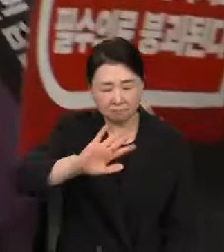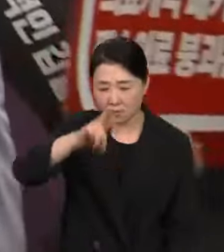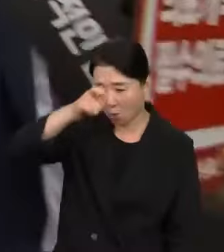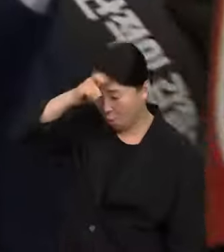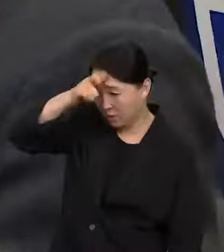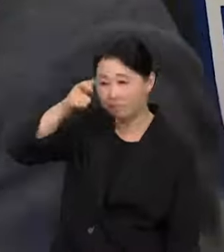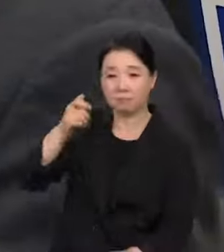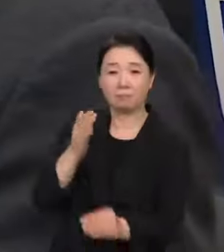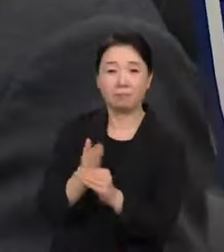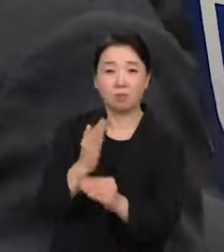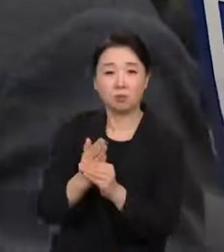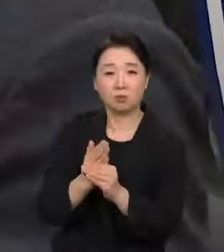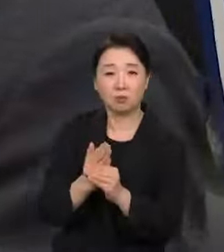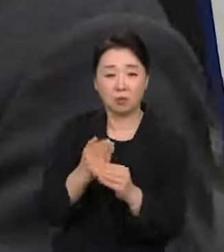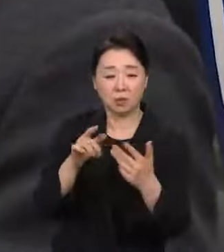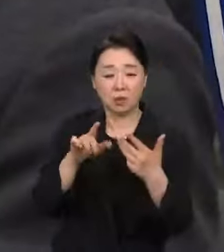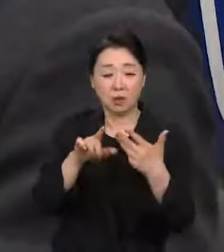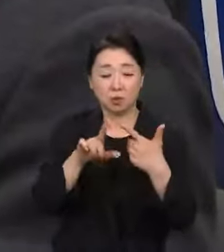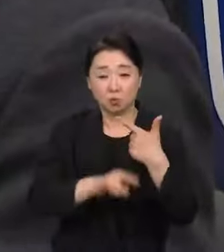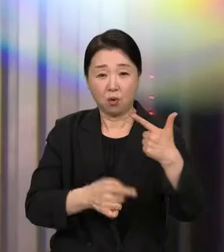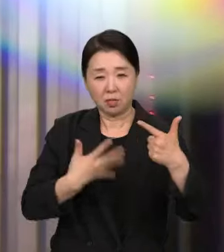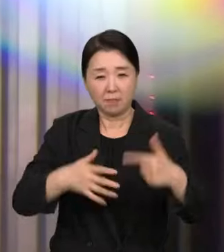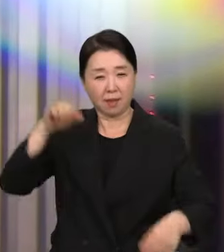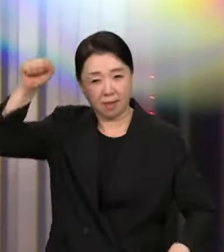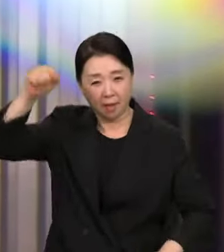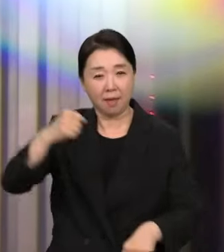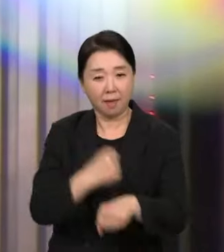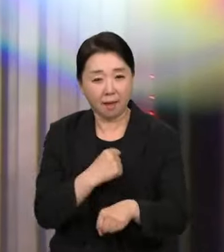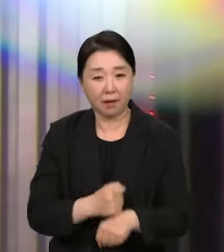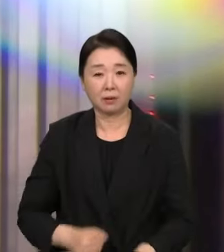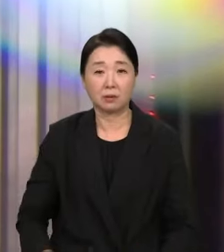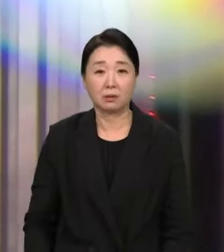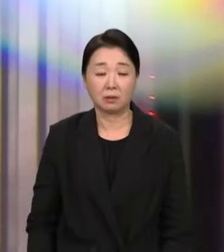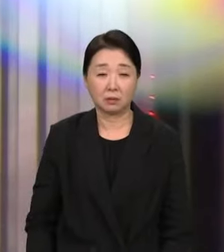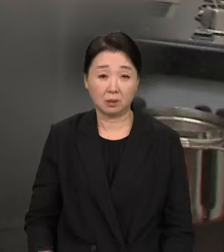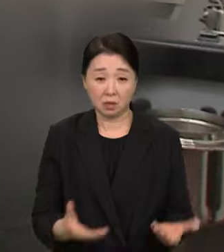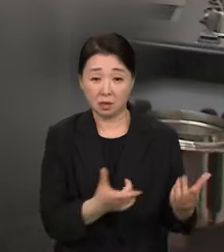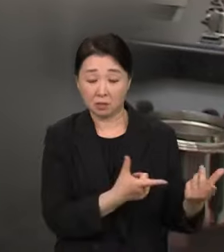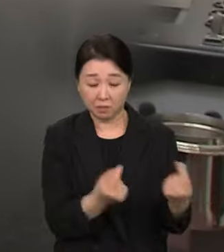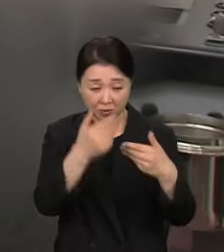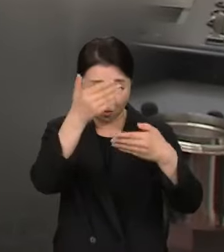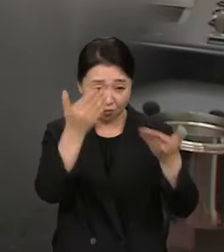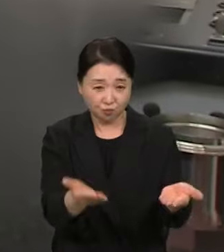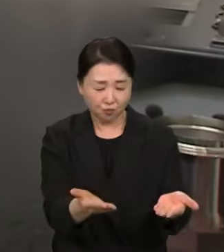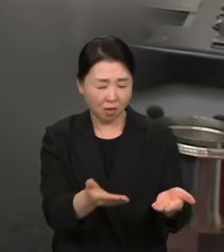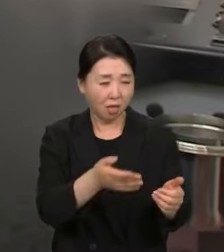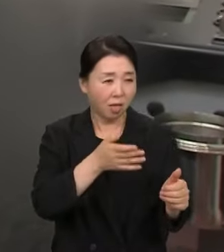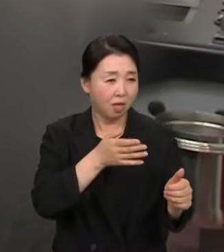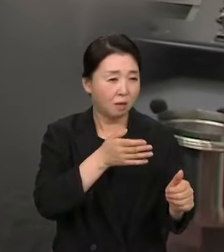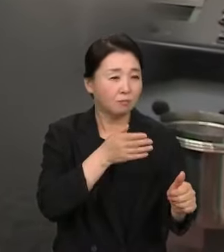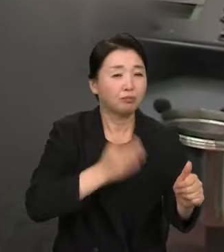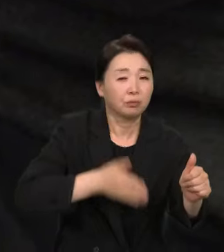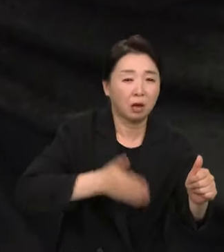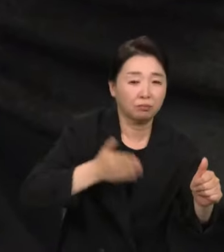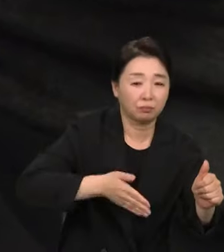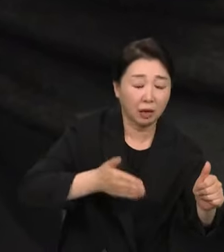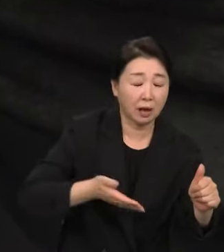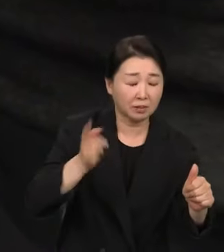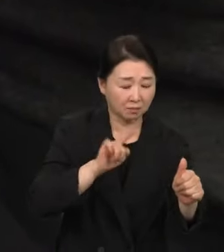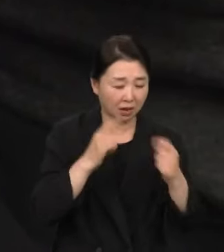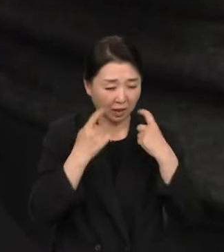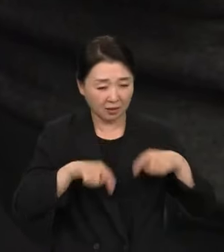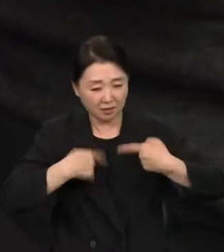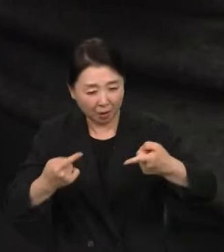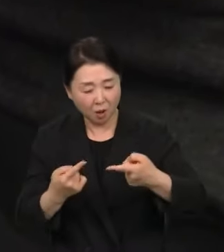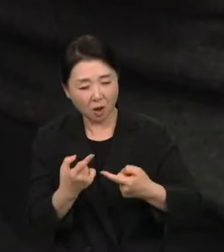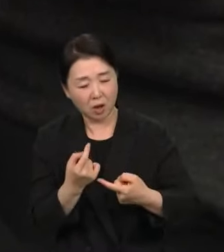오후에 궐기대회를 하겠다고 예고했습니다. 이렇게 집단 휴진을 독려하고 있지만 개원이의 참여율은 높지 않을